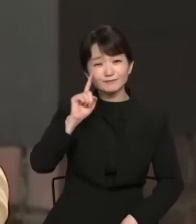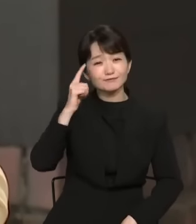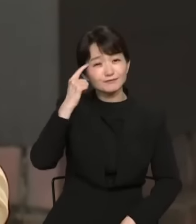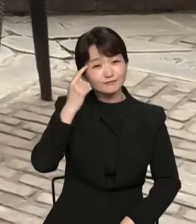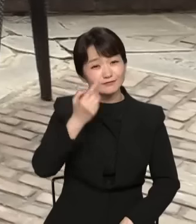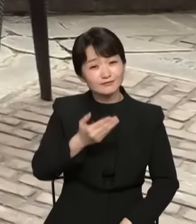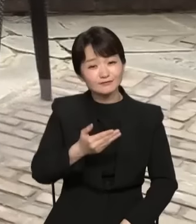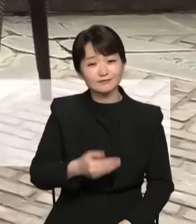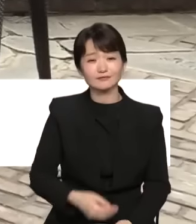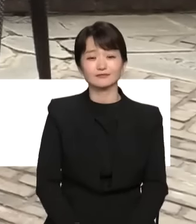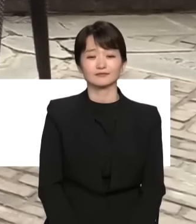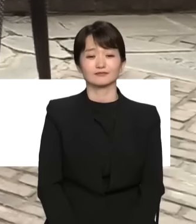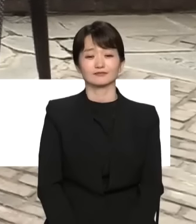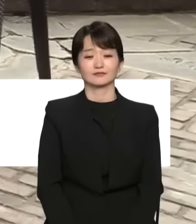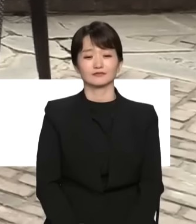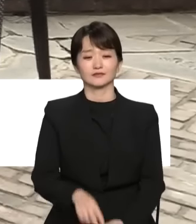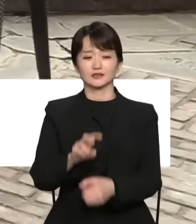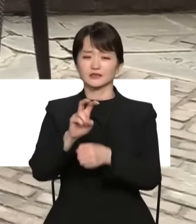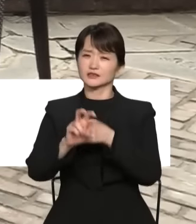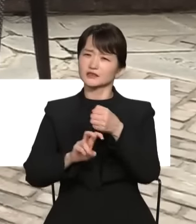어떠신지?